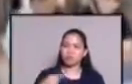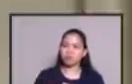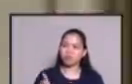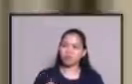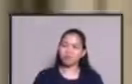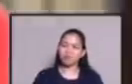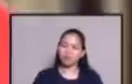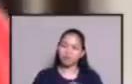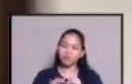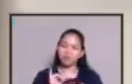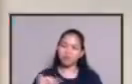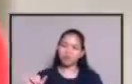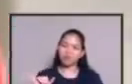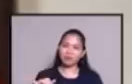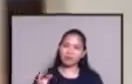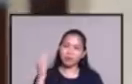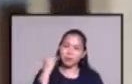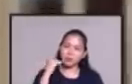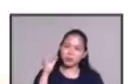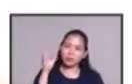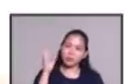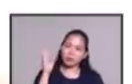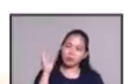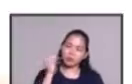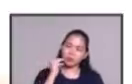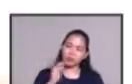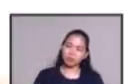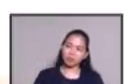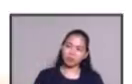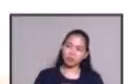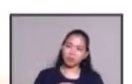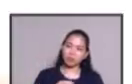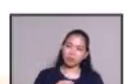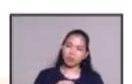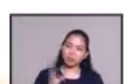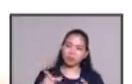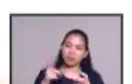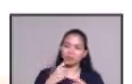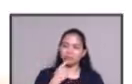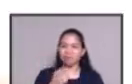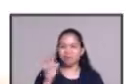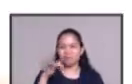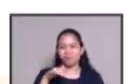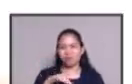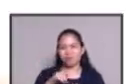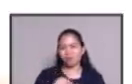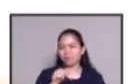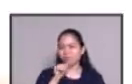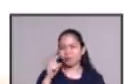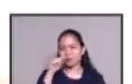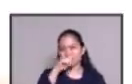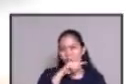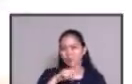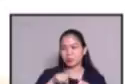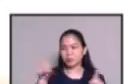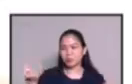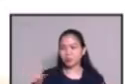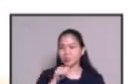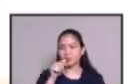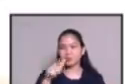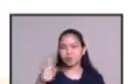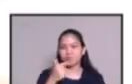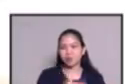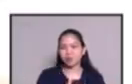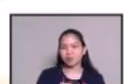ni Amy, sana sinabi na lang na siya ay nag-aral sa UP at Princeton. Sana'y yun na lang ang sinabi niya. Hindi naman yun kasinungalingan. Hindi nga lang siya